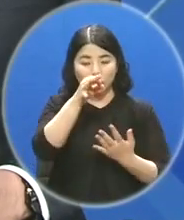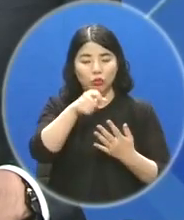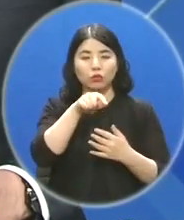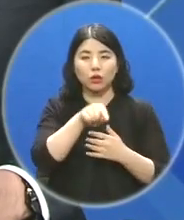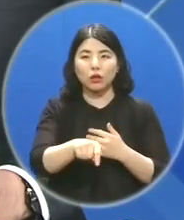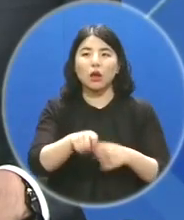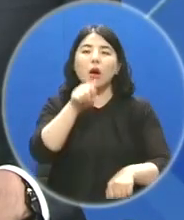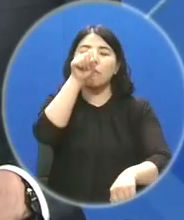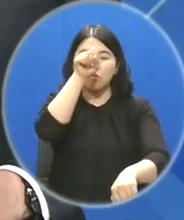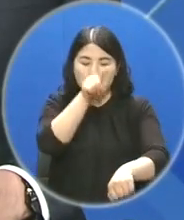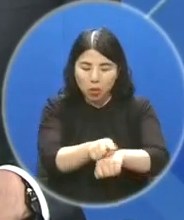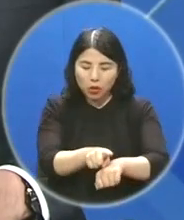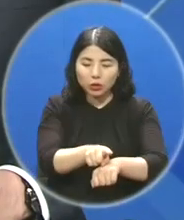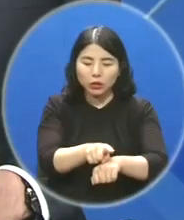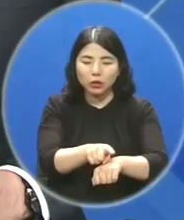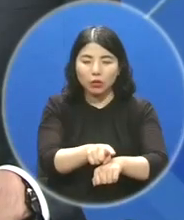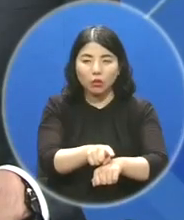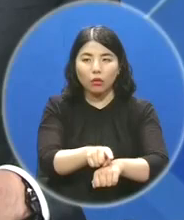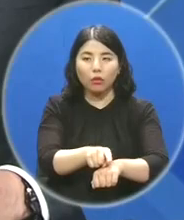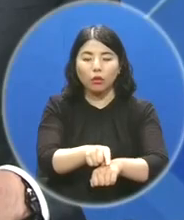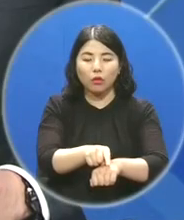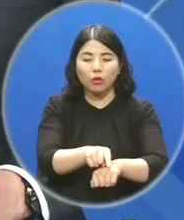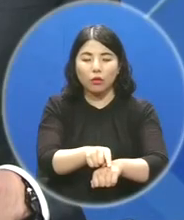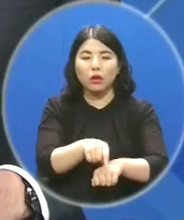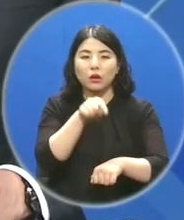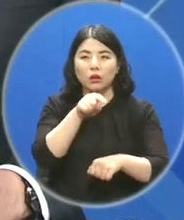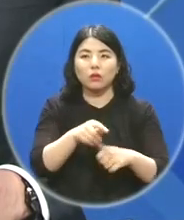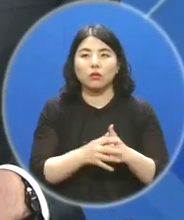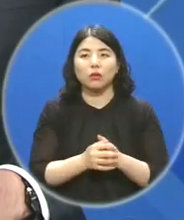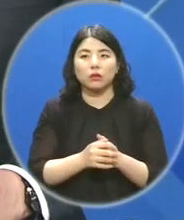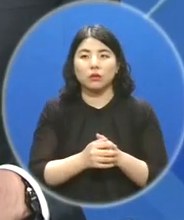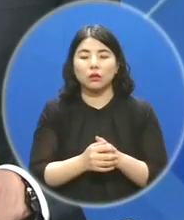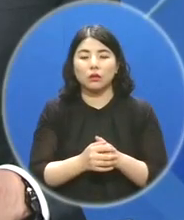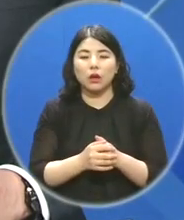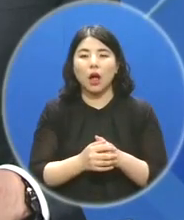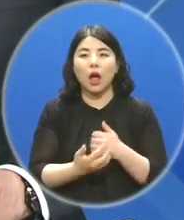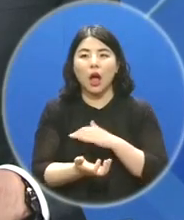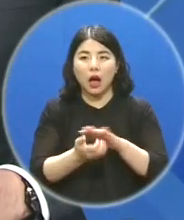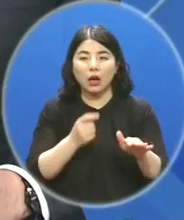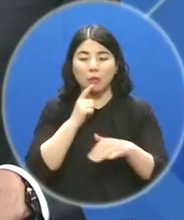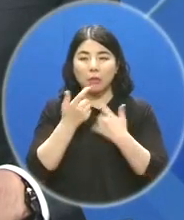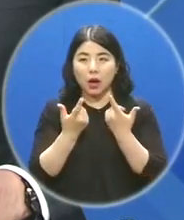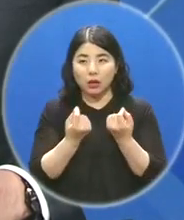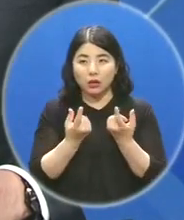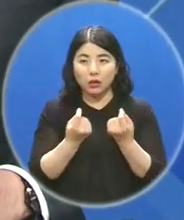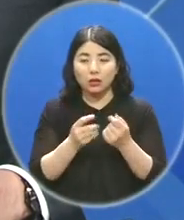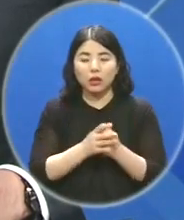여당 후보가 정해진 다음에 네. 본회의장에서입니다. 그리고 그 아까 말씀드렸던 그 과거에